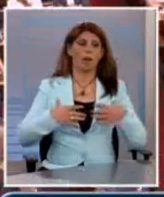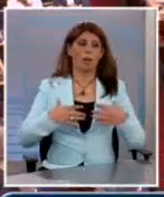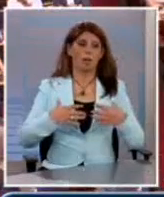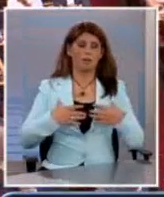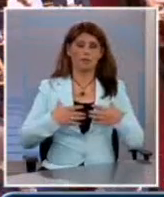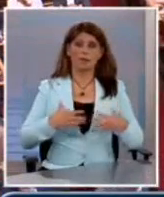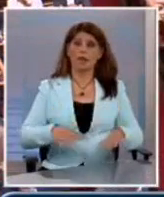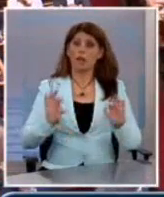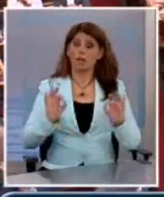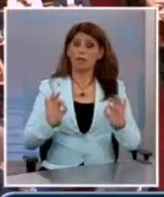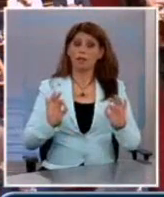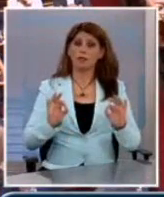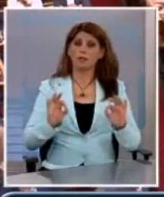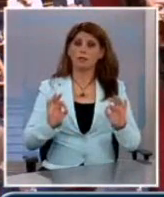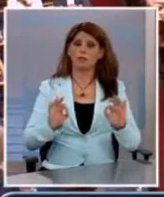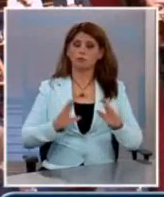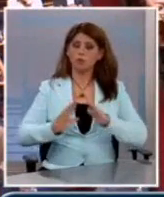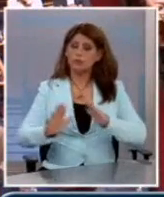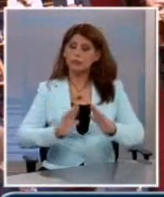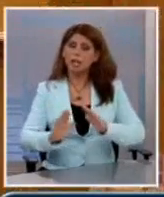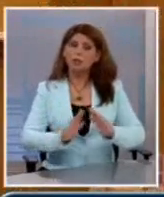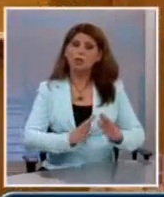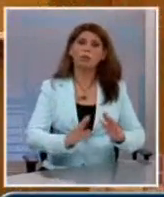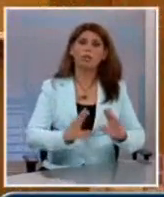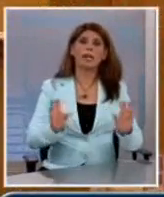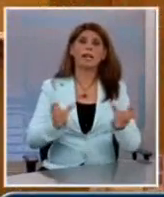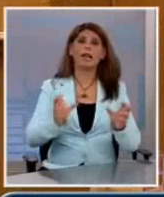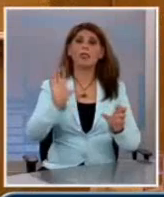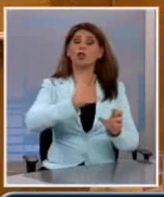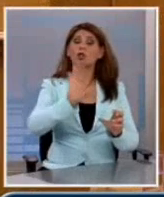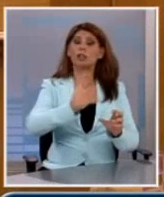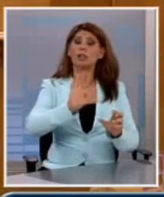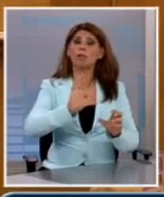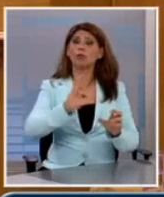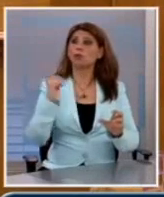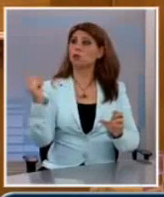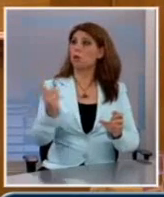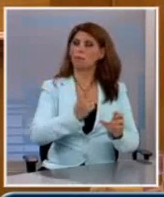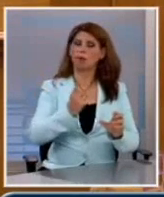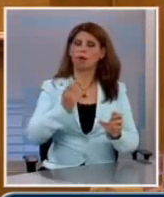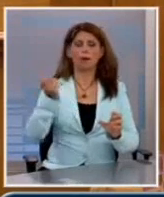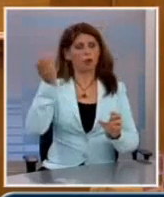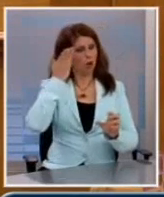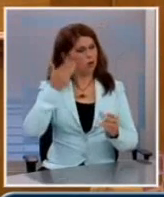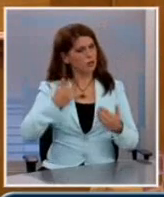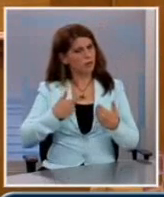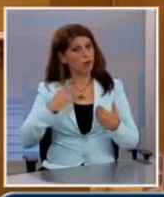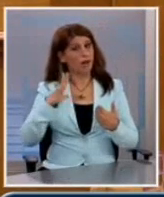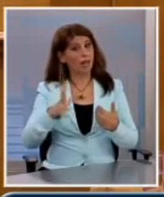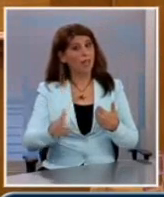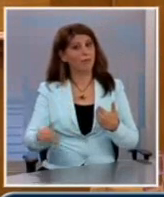και αρχίσαμε να βάζουμε τάξη στο ραδιοτηλεοπτικό τοπίο. Και ας μας στοιχίζει αυτό